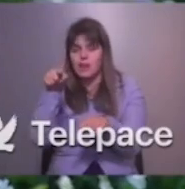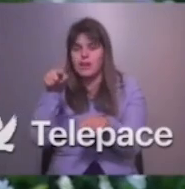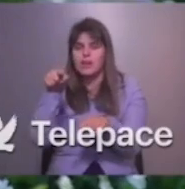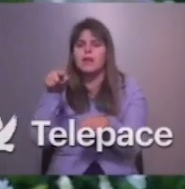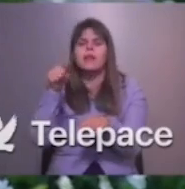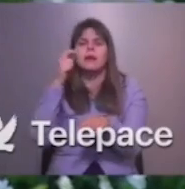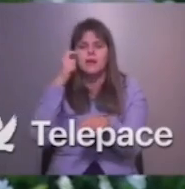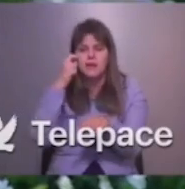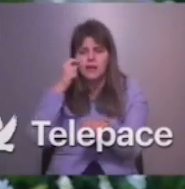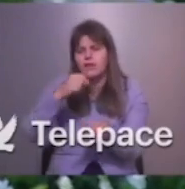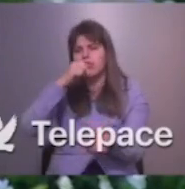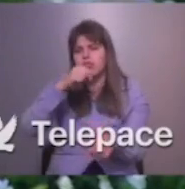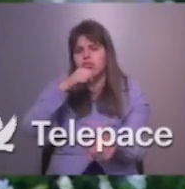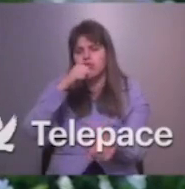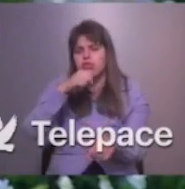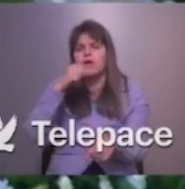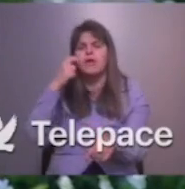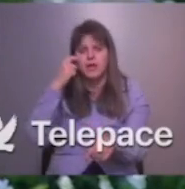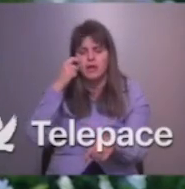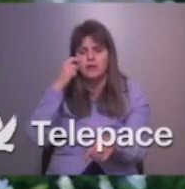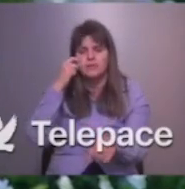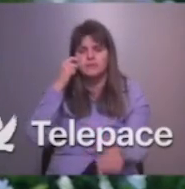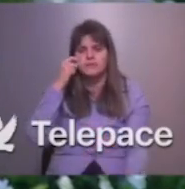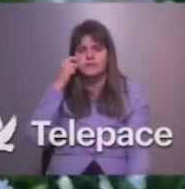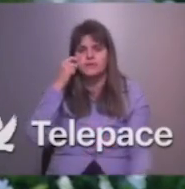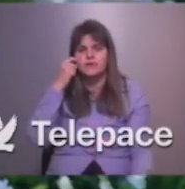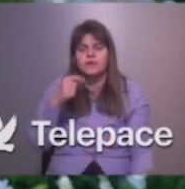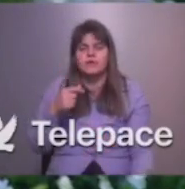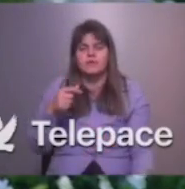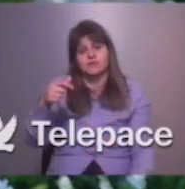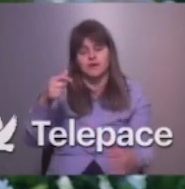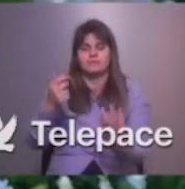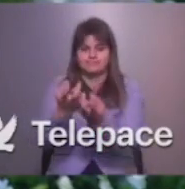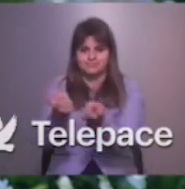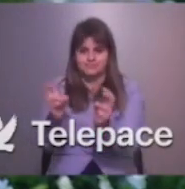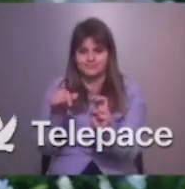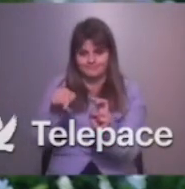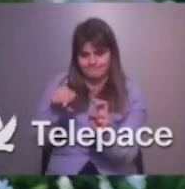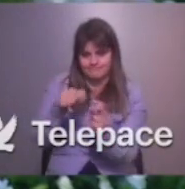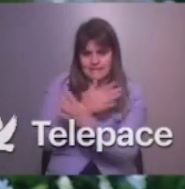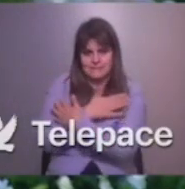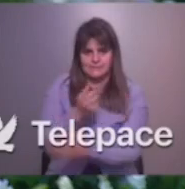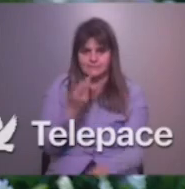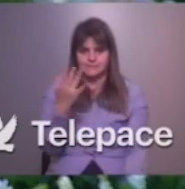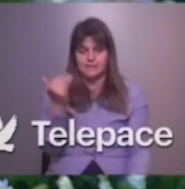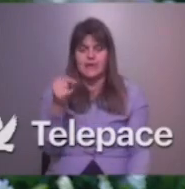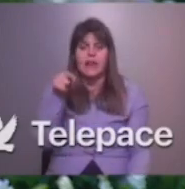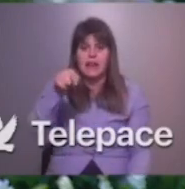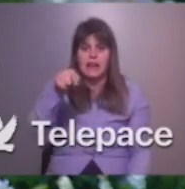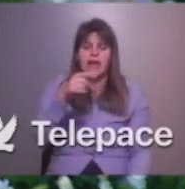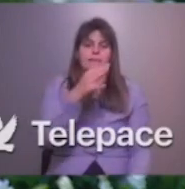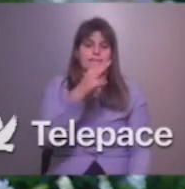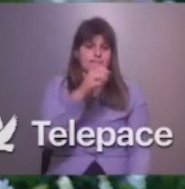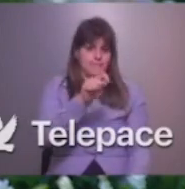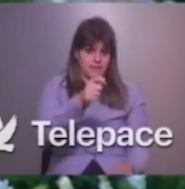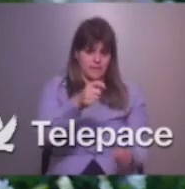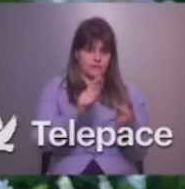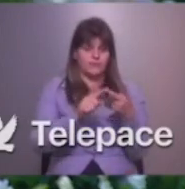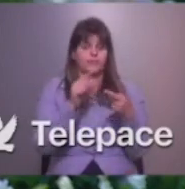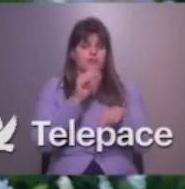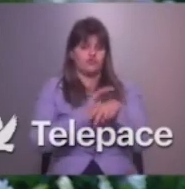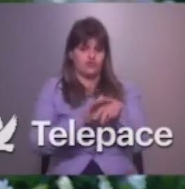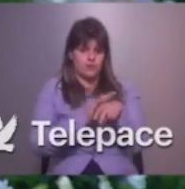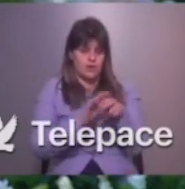e Andrea, Filippo e Tommaso, Bartolomeo e Matteo, Giacomo di Alfeo e Simone